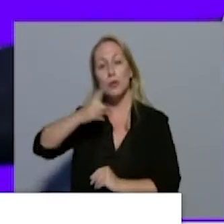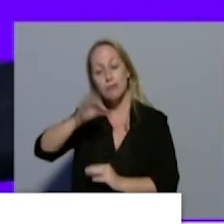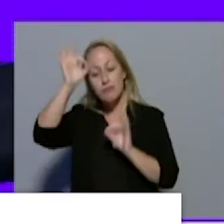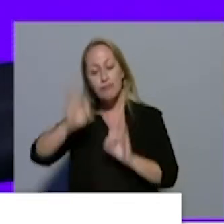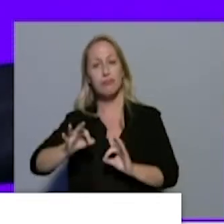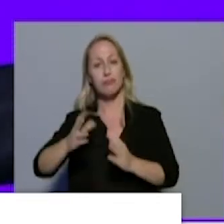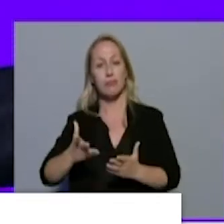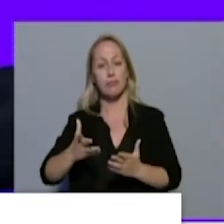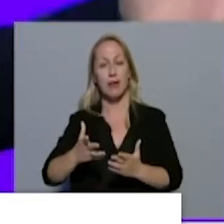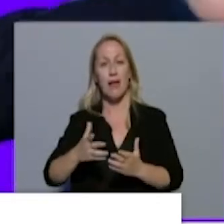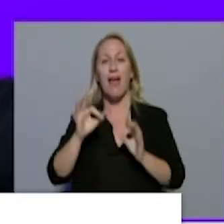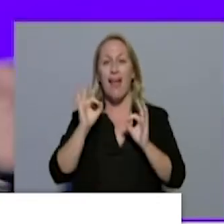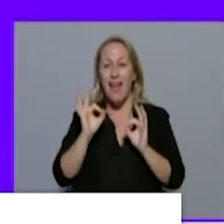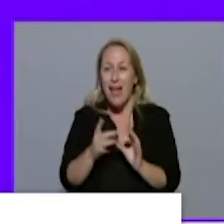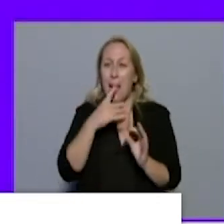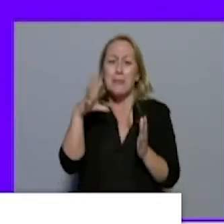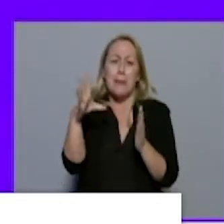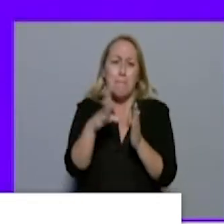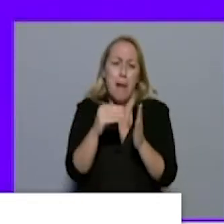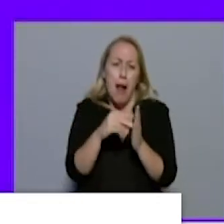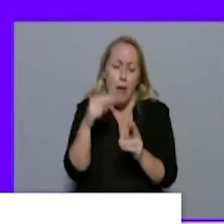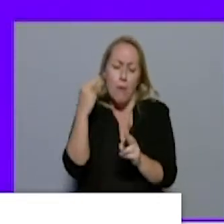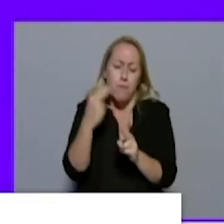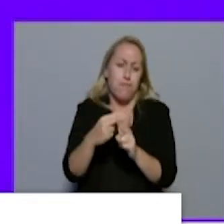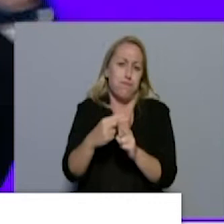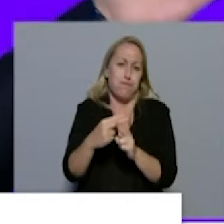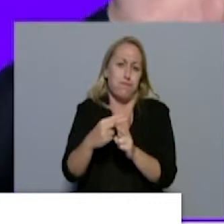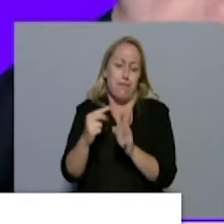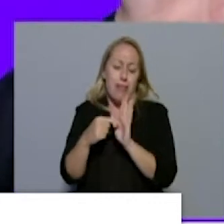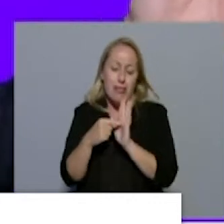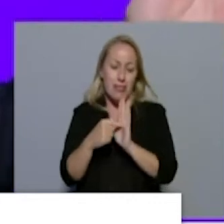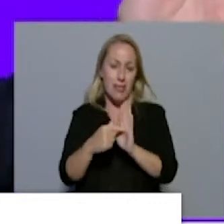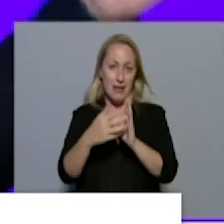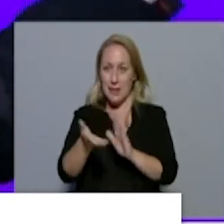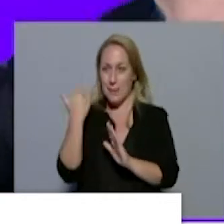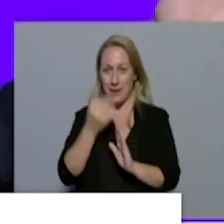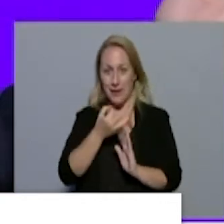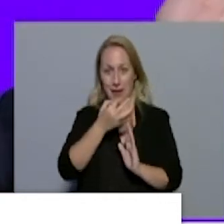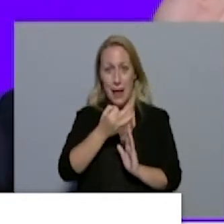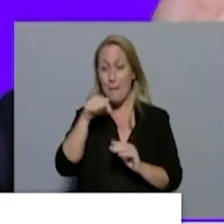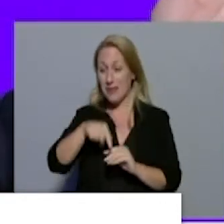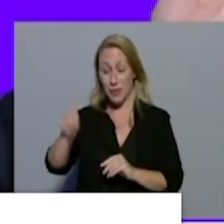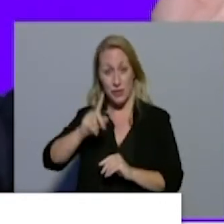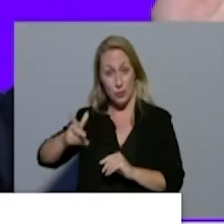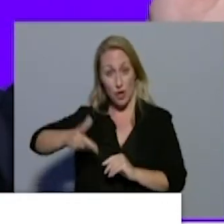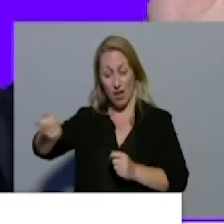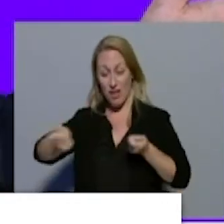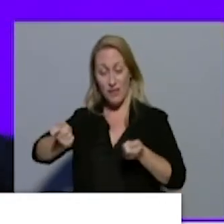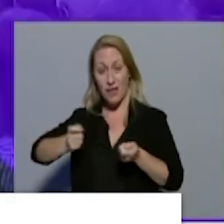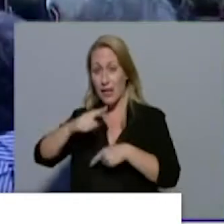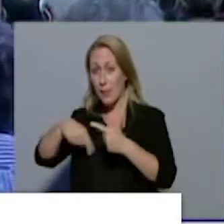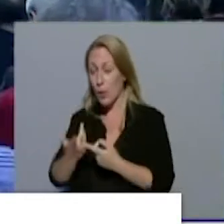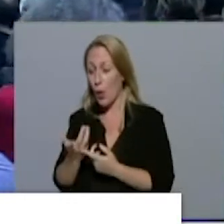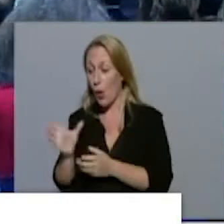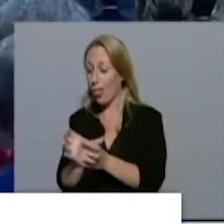υπάρχει πιο χαρακτηριστικό παράδειγμα για αυτό που έλεγα πριν για το για ποιους κυβερνά από